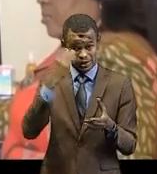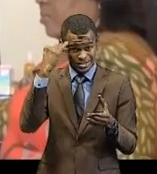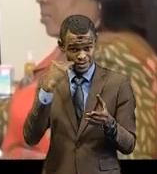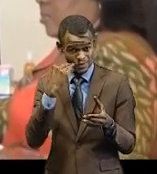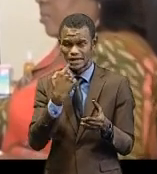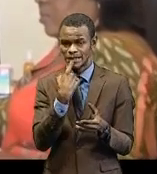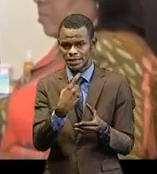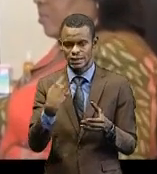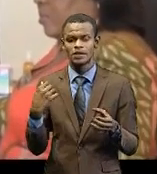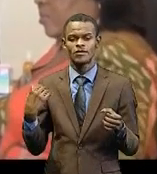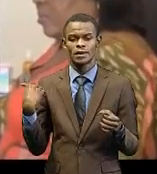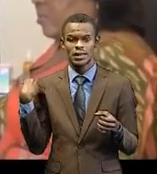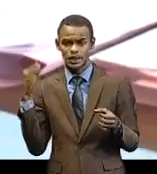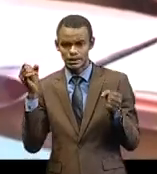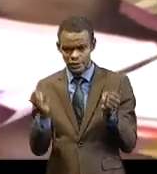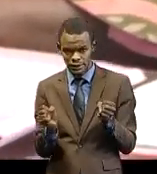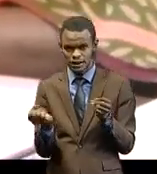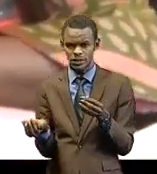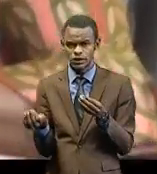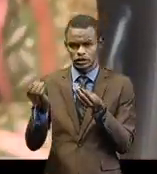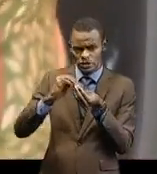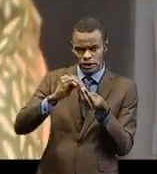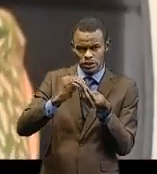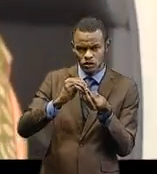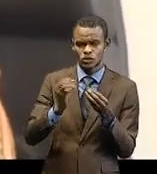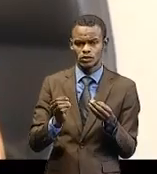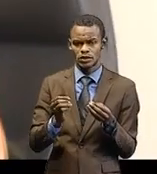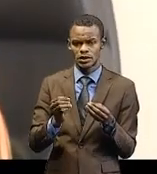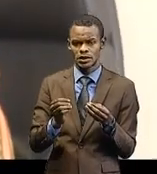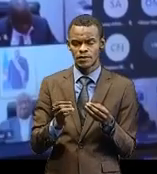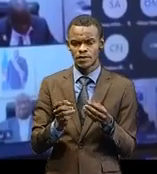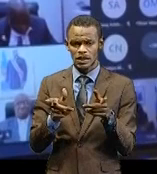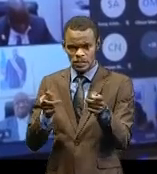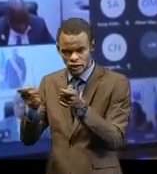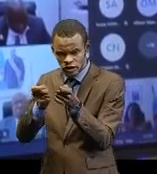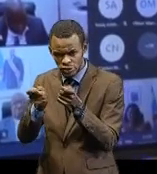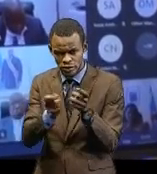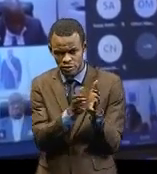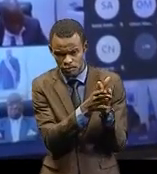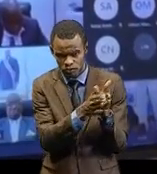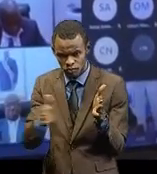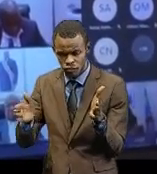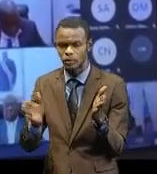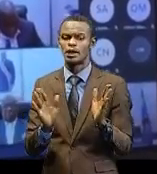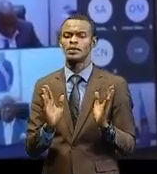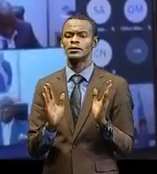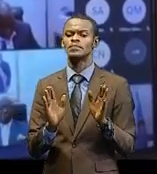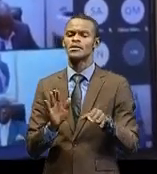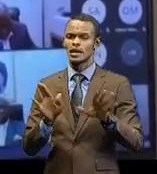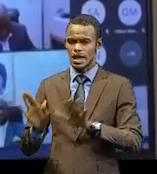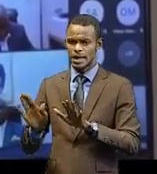l'état de siège instaure un régime exceptionnel dérogatoire au droit commun, comme le spécifie l'article